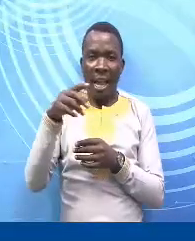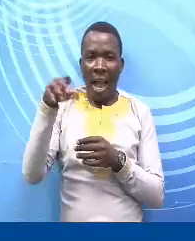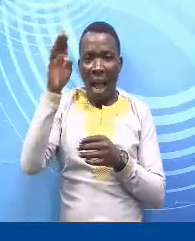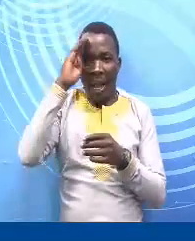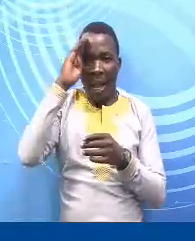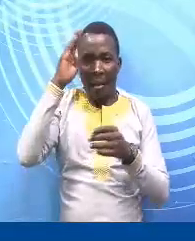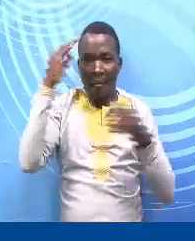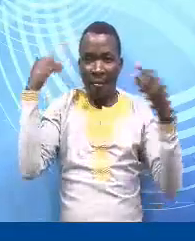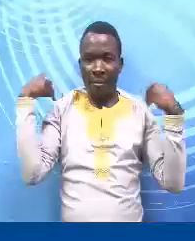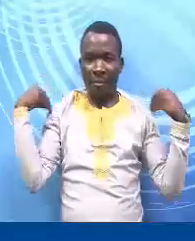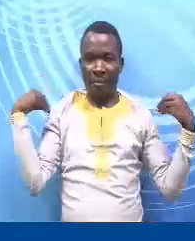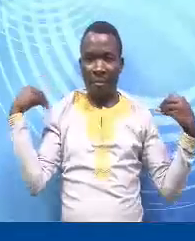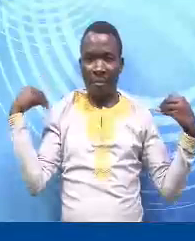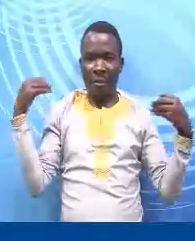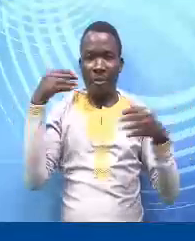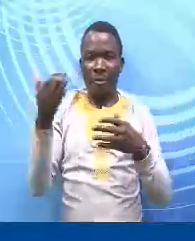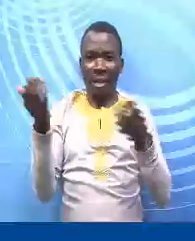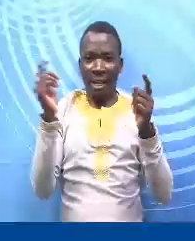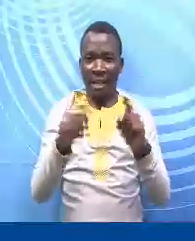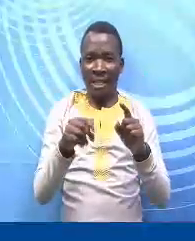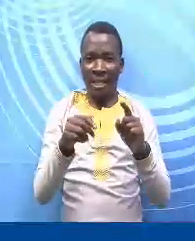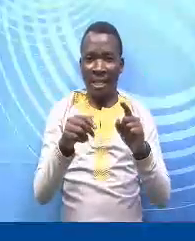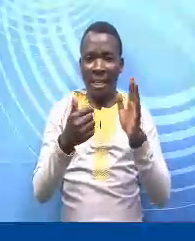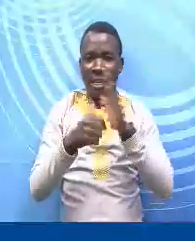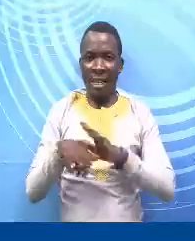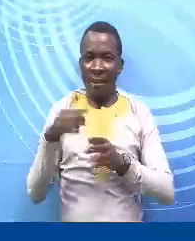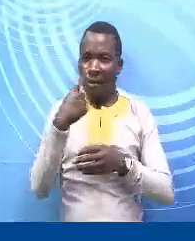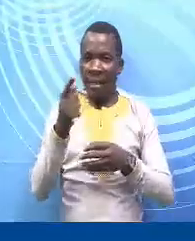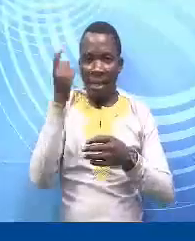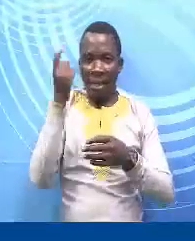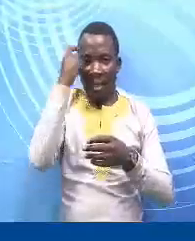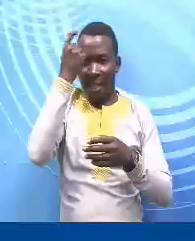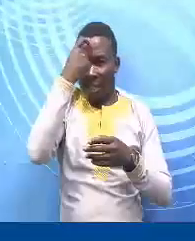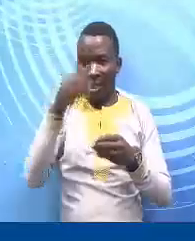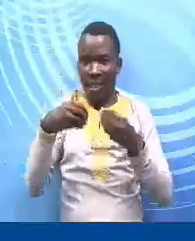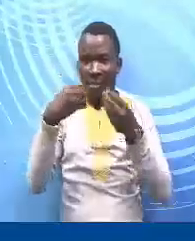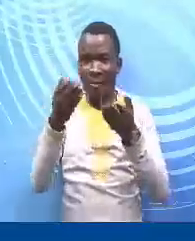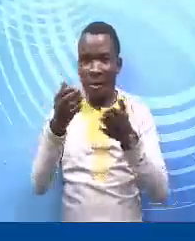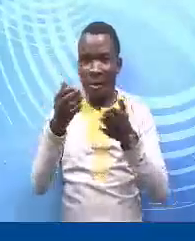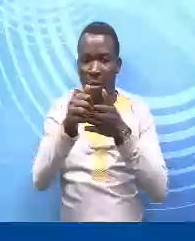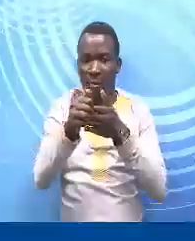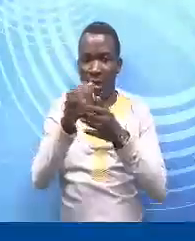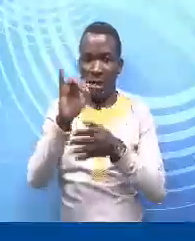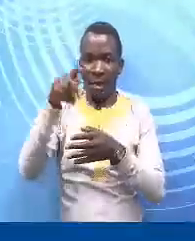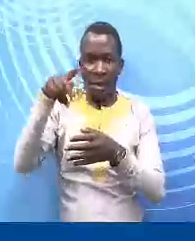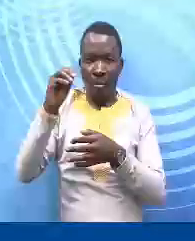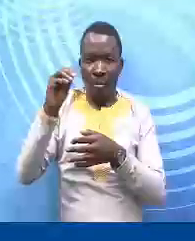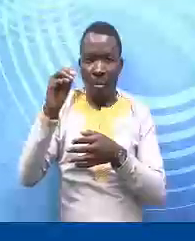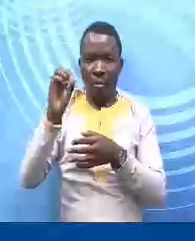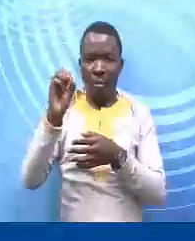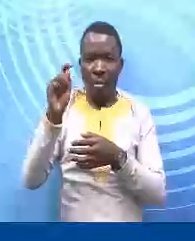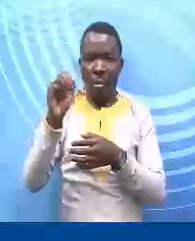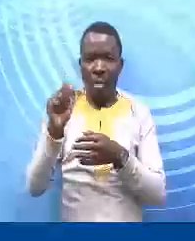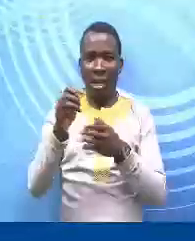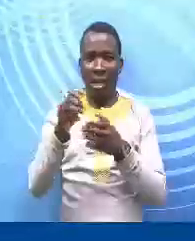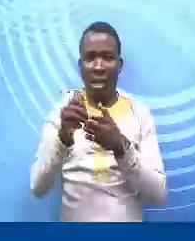arabangamye abantu hano hano ari yenza ngo amuhaye ko avuga ko ngo leta amuhaye ko yo bari posta ko yiyobora ngo